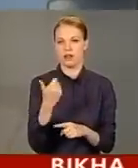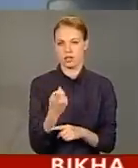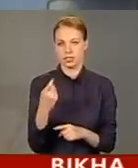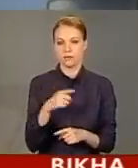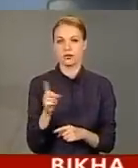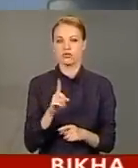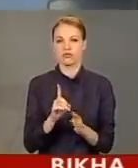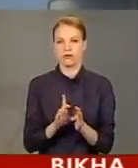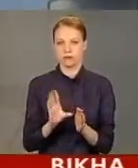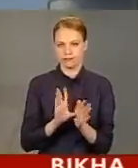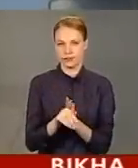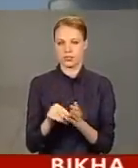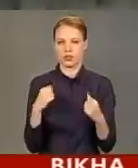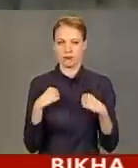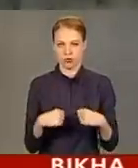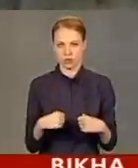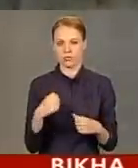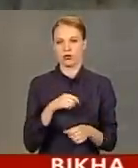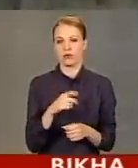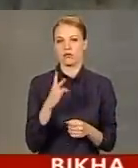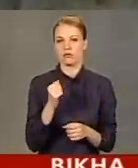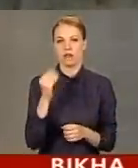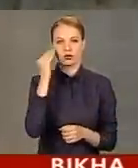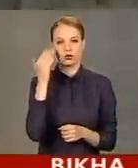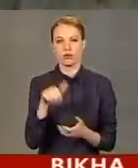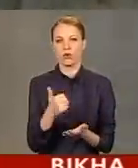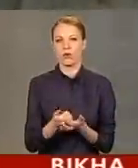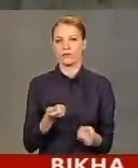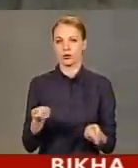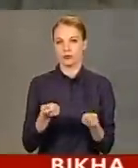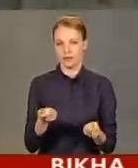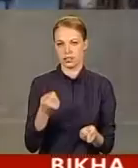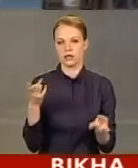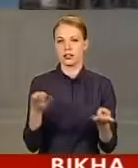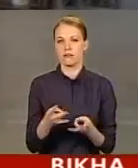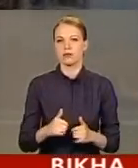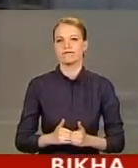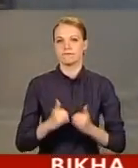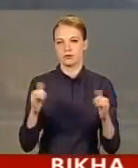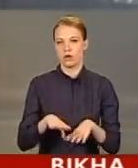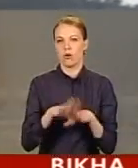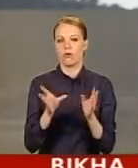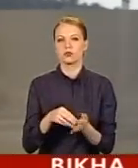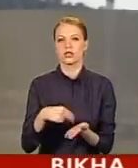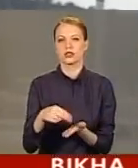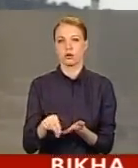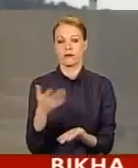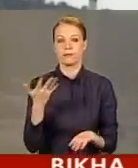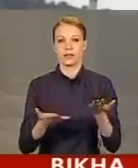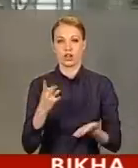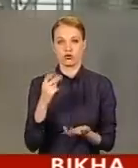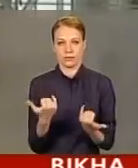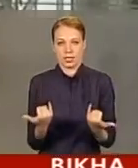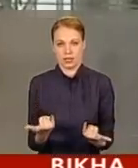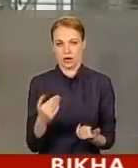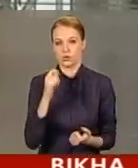Щоб увійти в зимовий сезон спокійно, на думку голови правління НАК «Нафтогаз України», потрібно збільшити обсяги закупівель. Якщо на